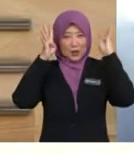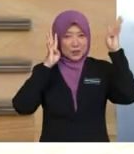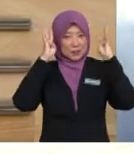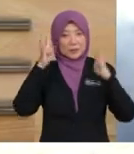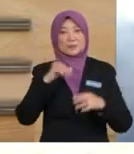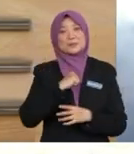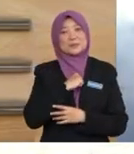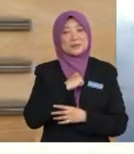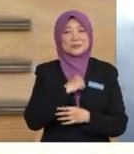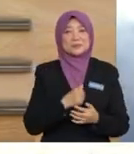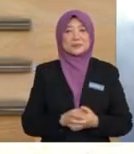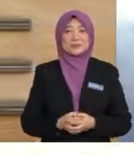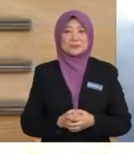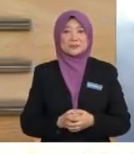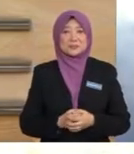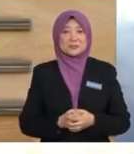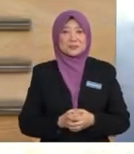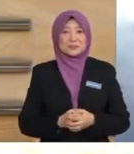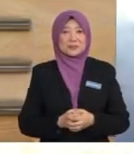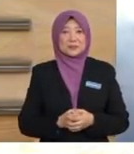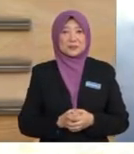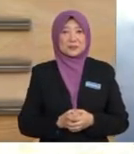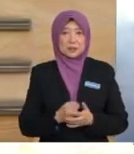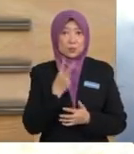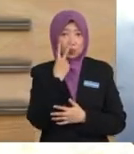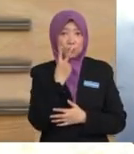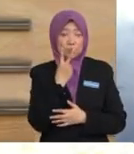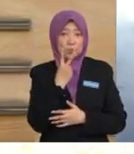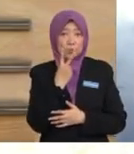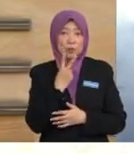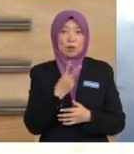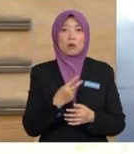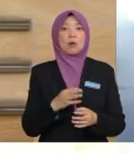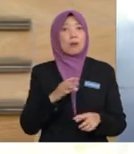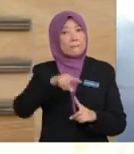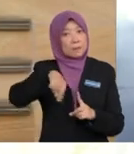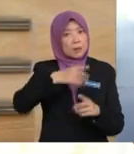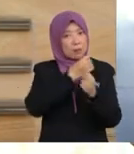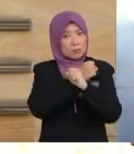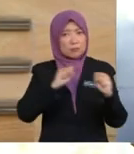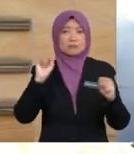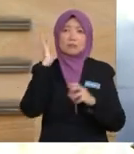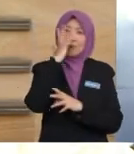masing-masing. Okey. Nampaknya kek ni bila dah siap cantiklah cikgu.